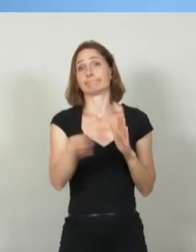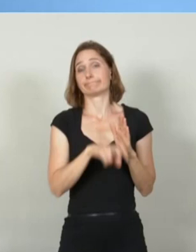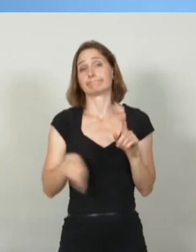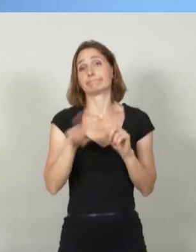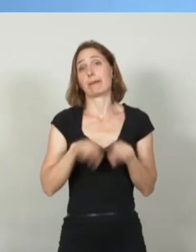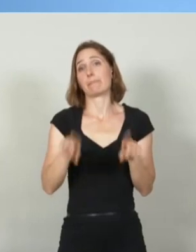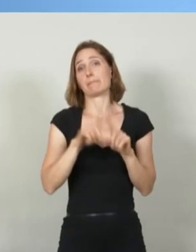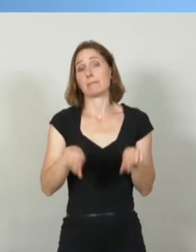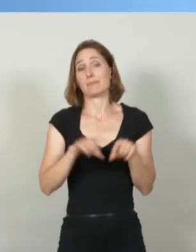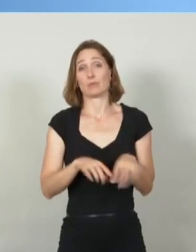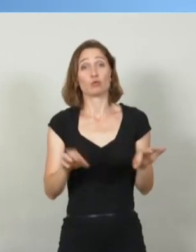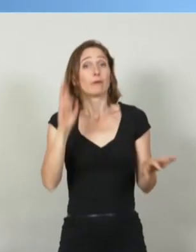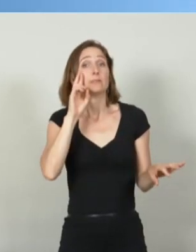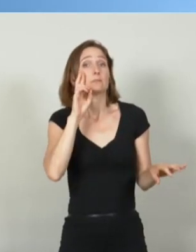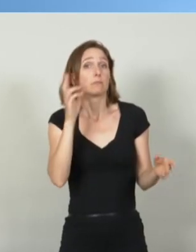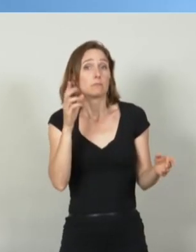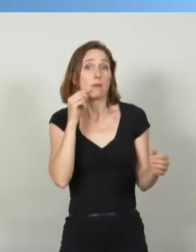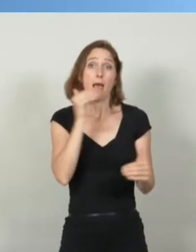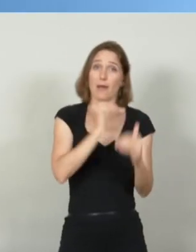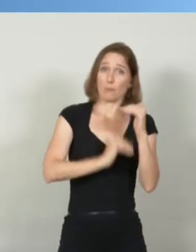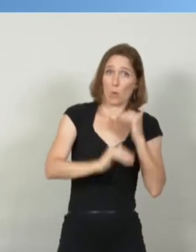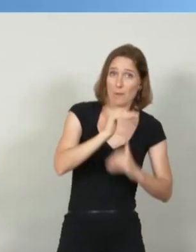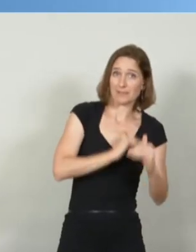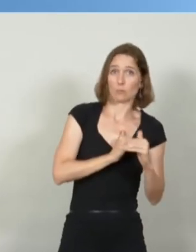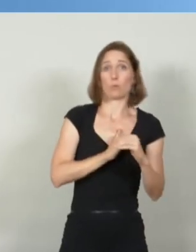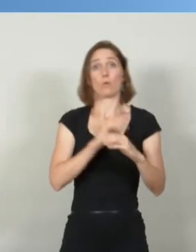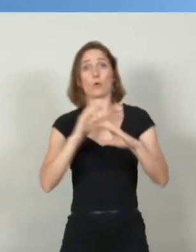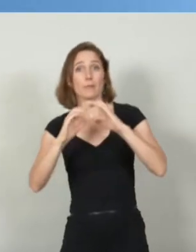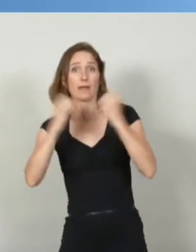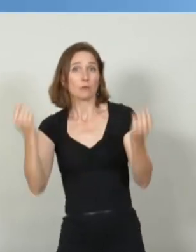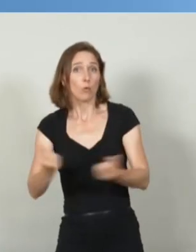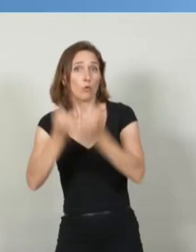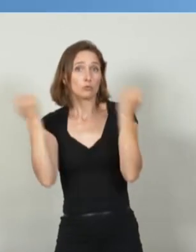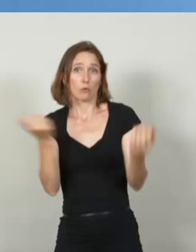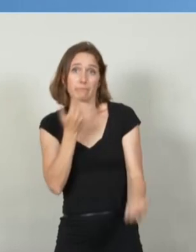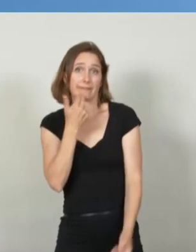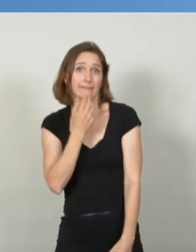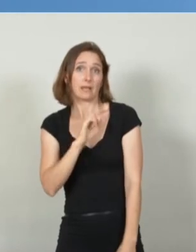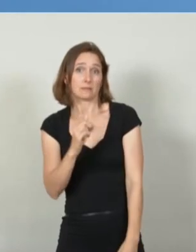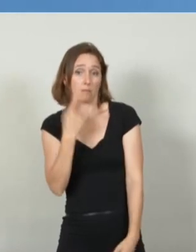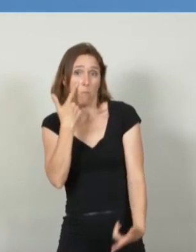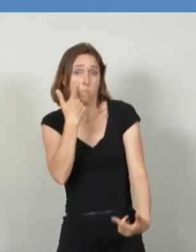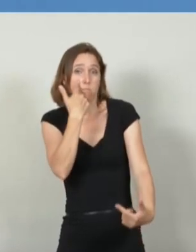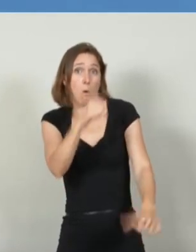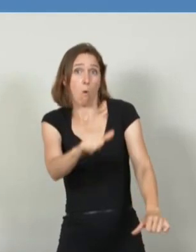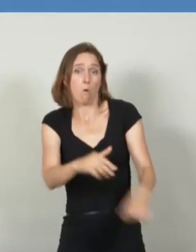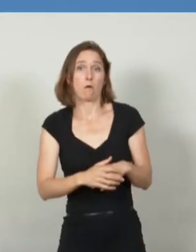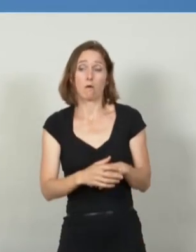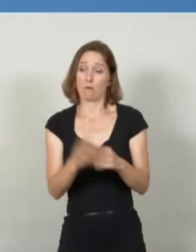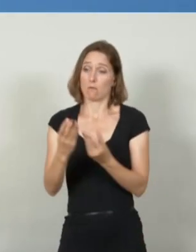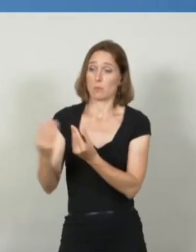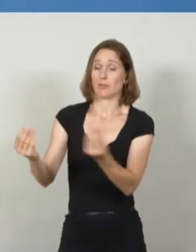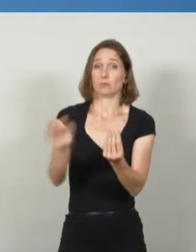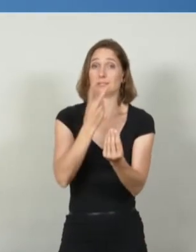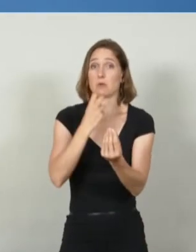et dans votre rapport que la programmation et la communication ont manqué d'efficacité que les aides citoyens n'ont que très peu